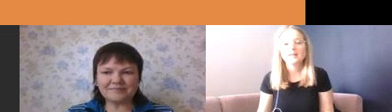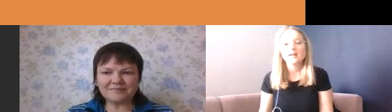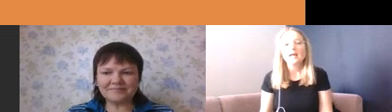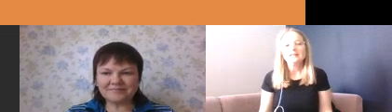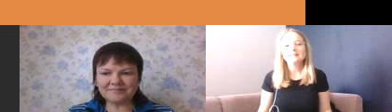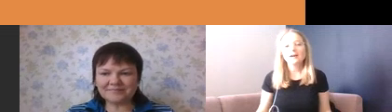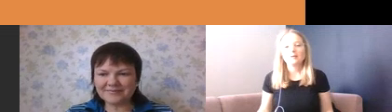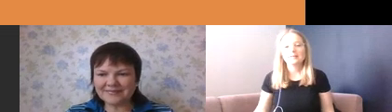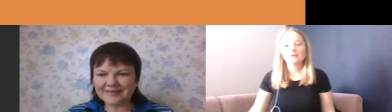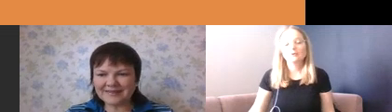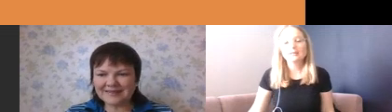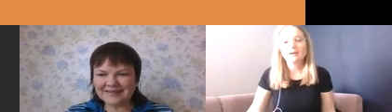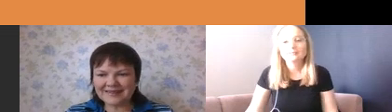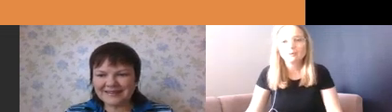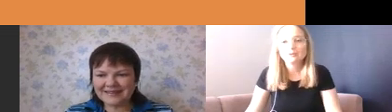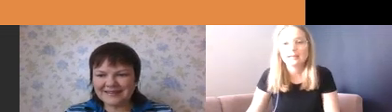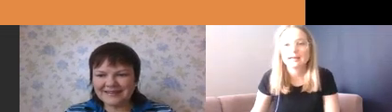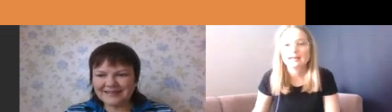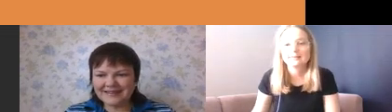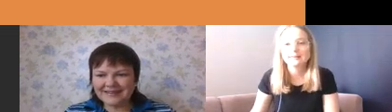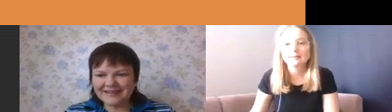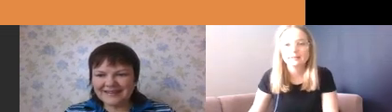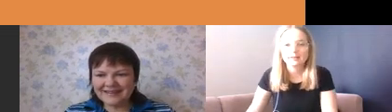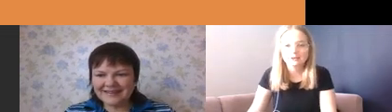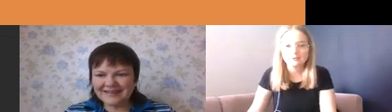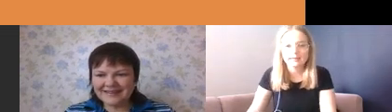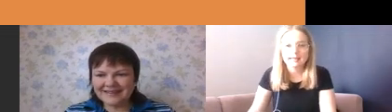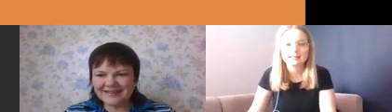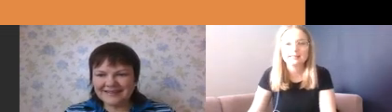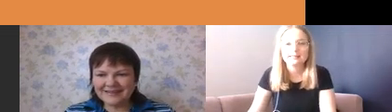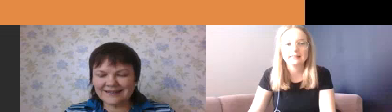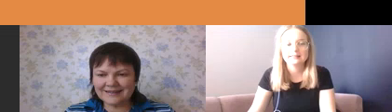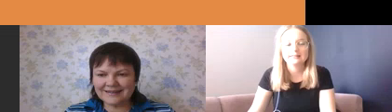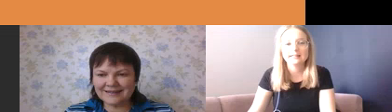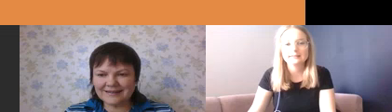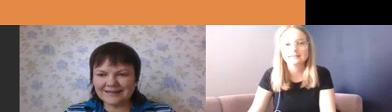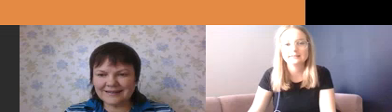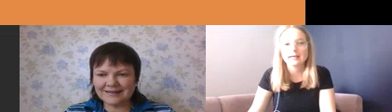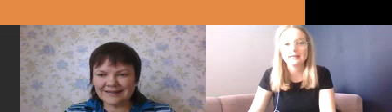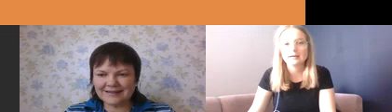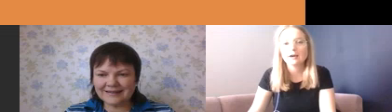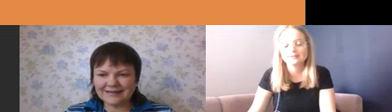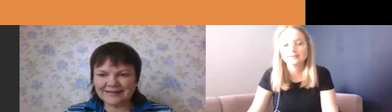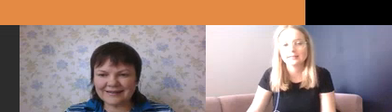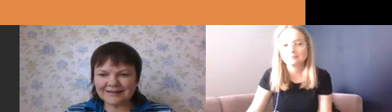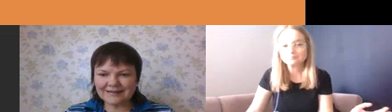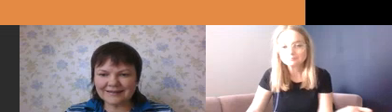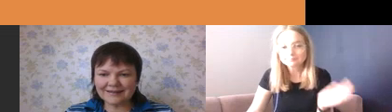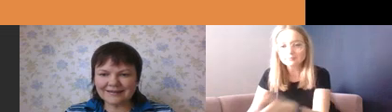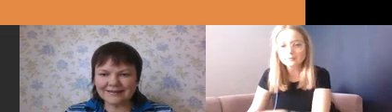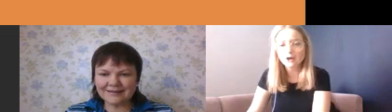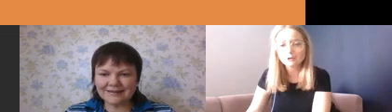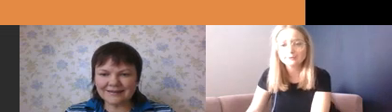Mm-hmm. Ja ma korra toon, siin on natukene chatis ka